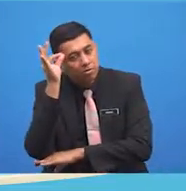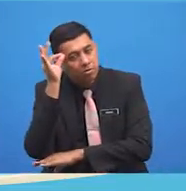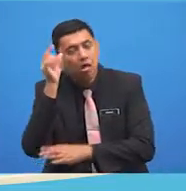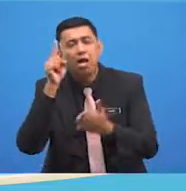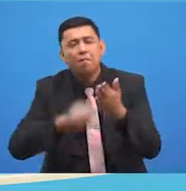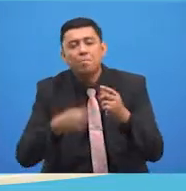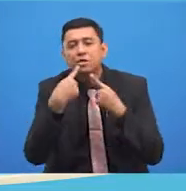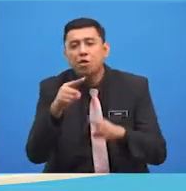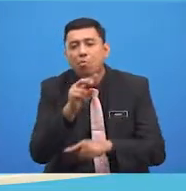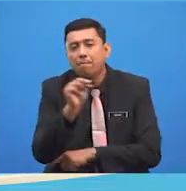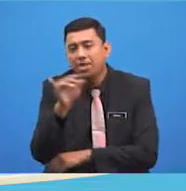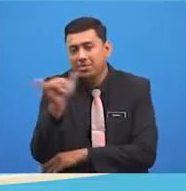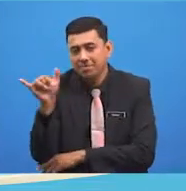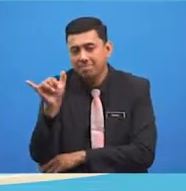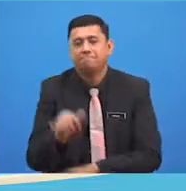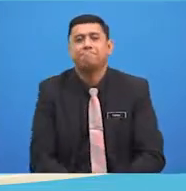apakah jawapannya.